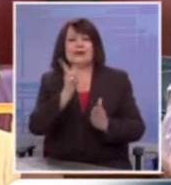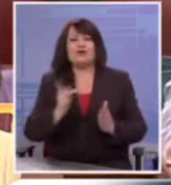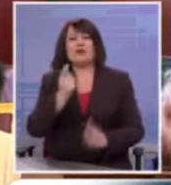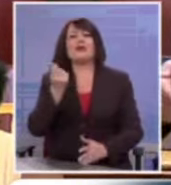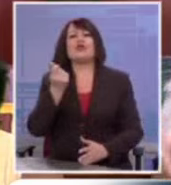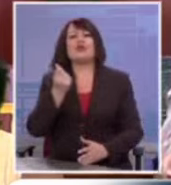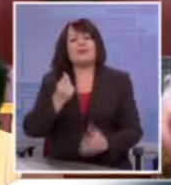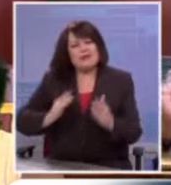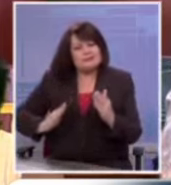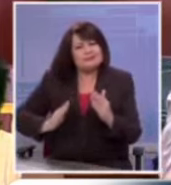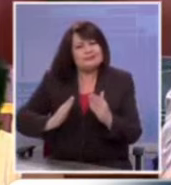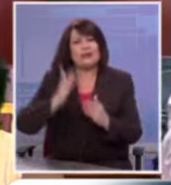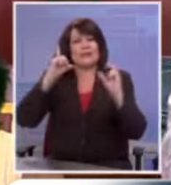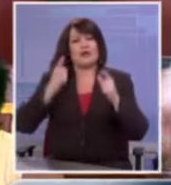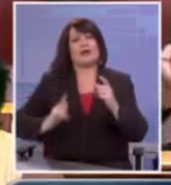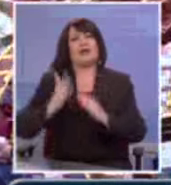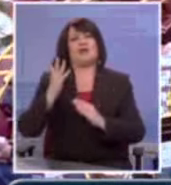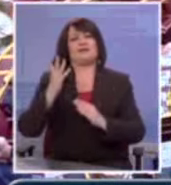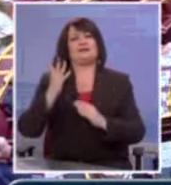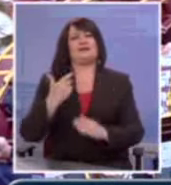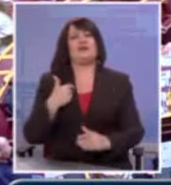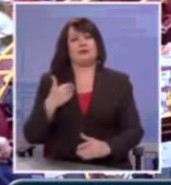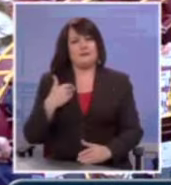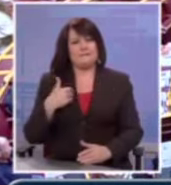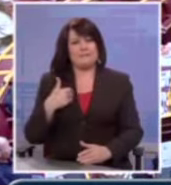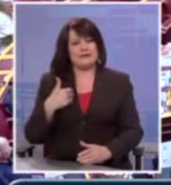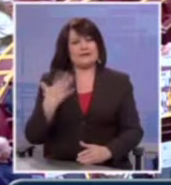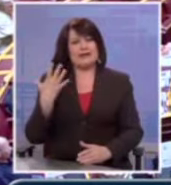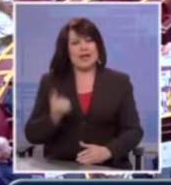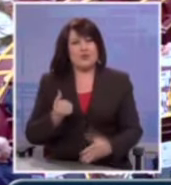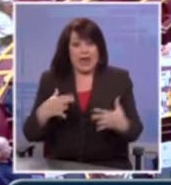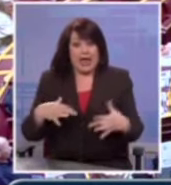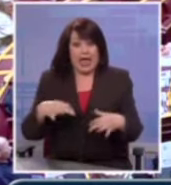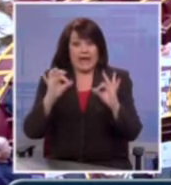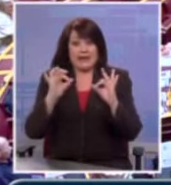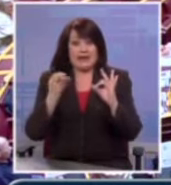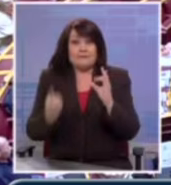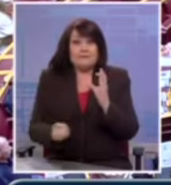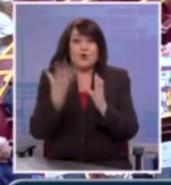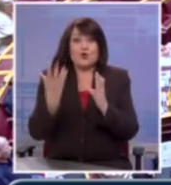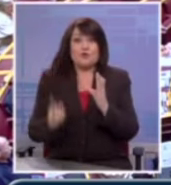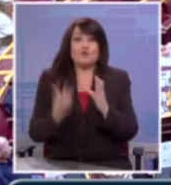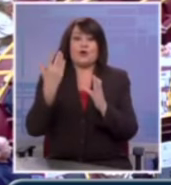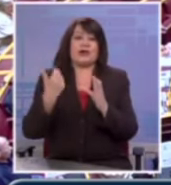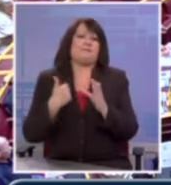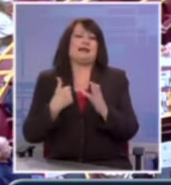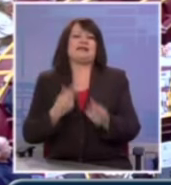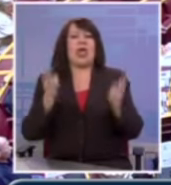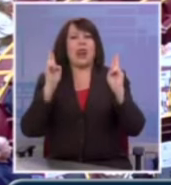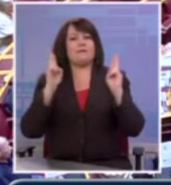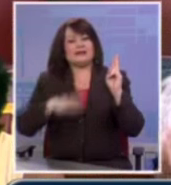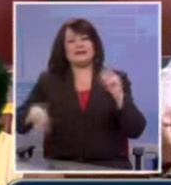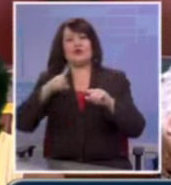οικονομία προς την ανάπτυξη και τη δημοκρατία. Ότι αποτελούμε μια νέα αρχή. Είμαστε το νέο. Στο νέο ελπίζει ο